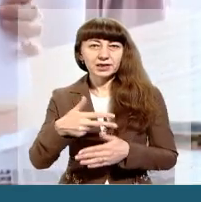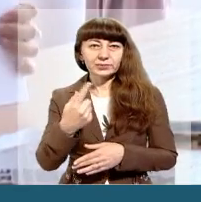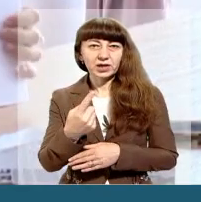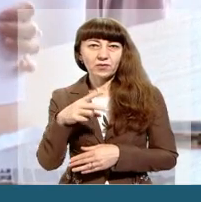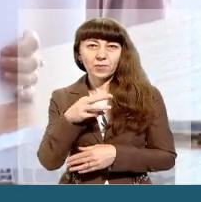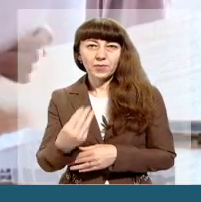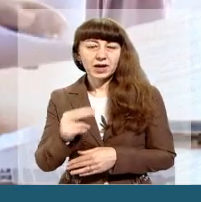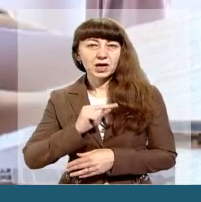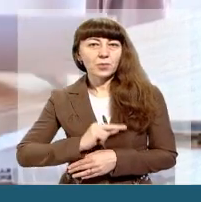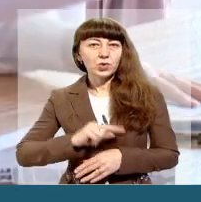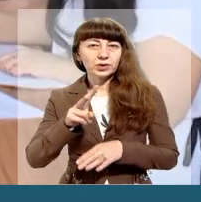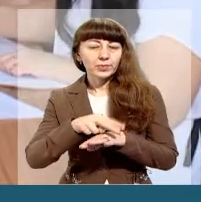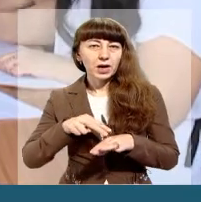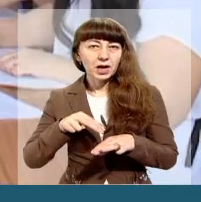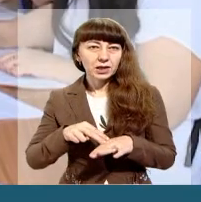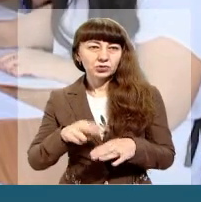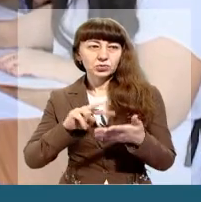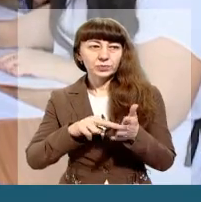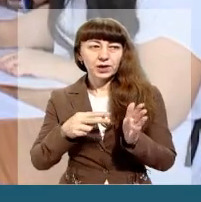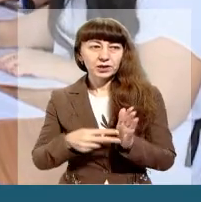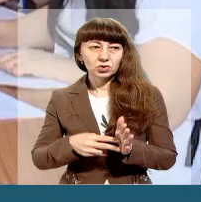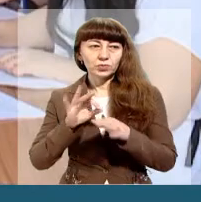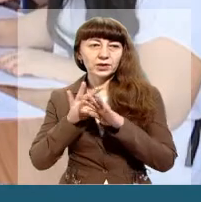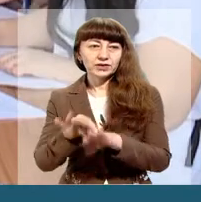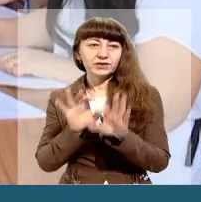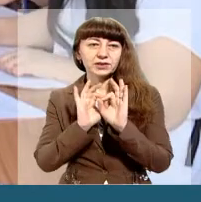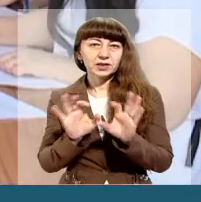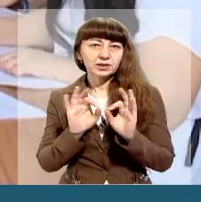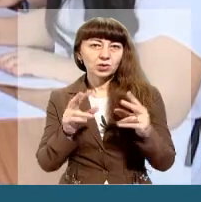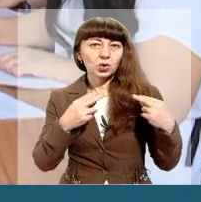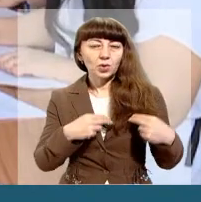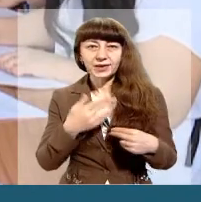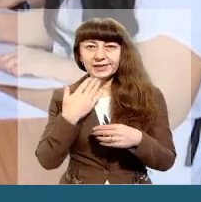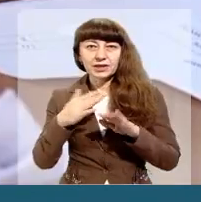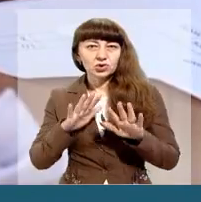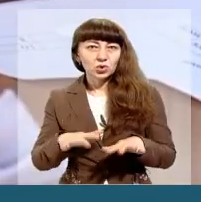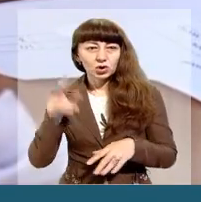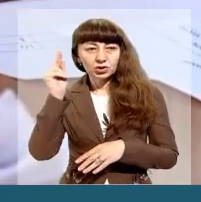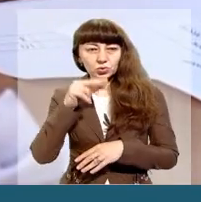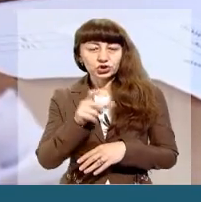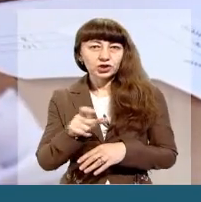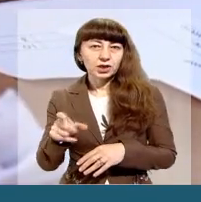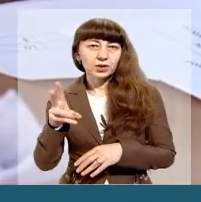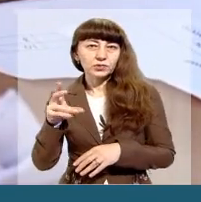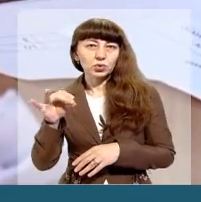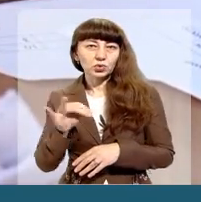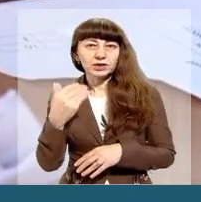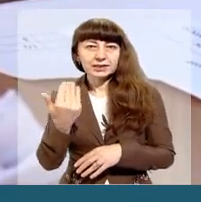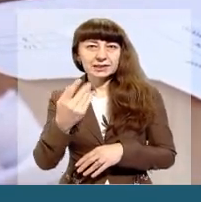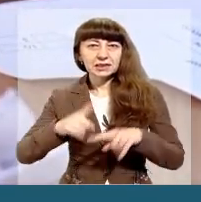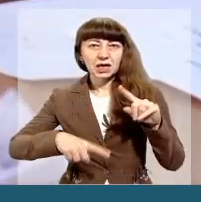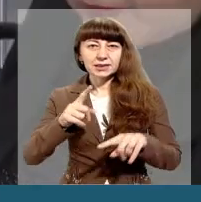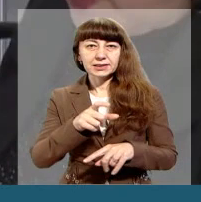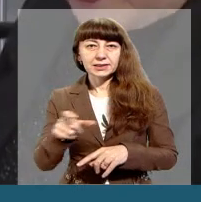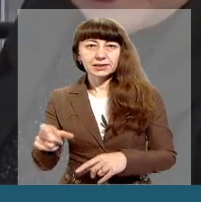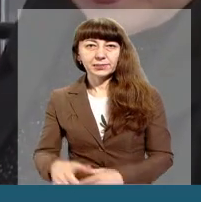мая. Сотрудники правоохранительных органов планируют провести разъяснительную работу не только с учениками, но и с их